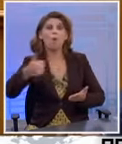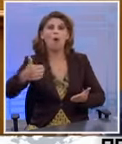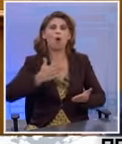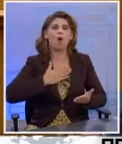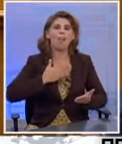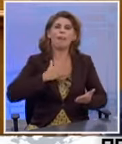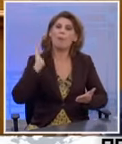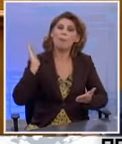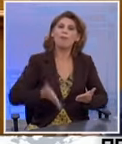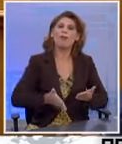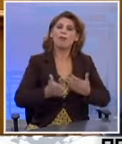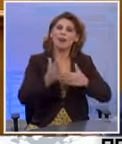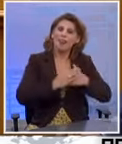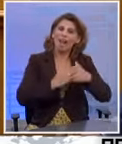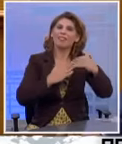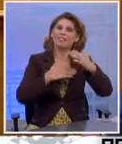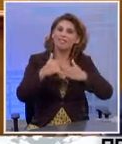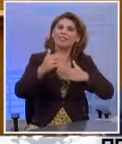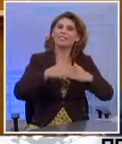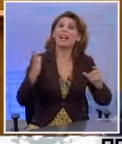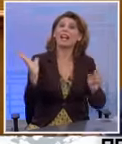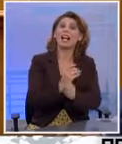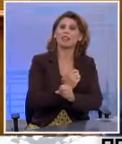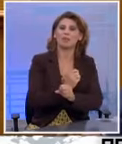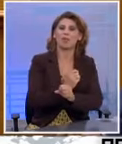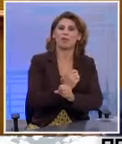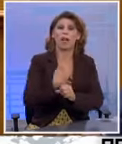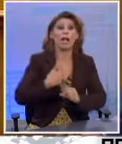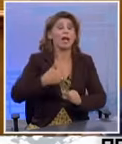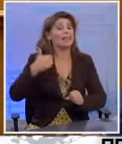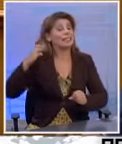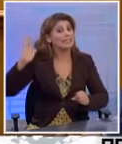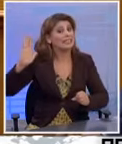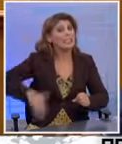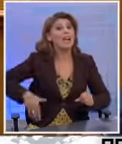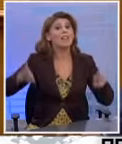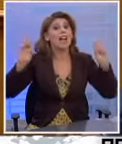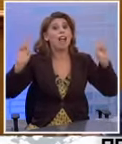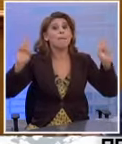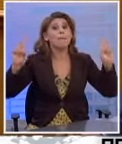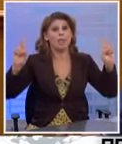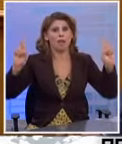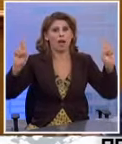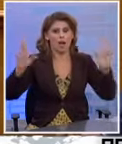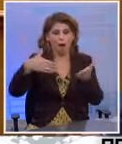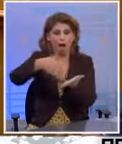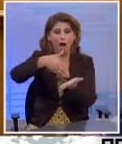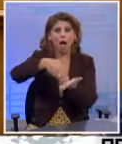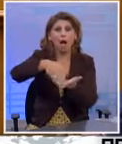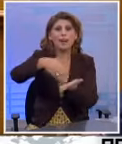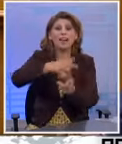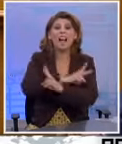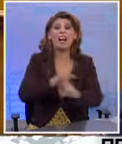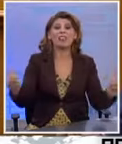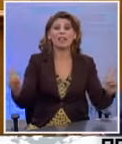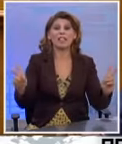βάλουμε ένα λιθαράκι και να τα καταφέρουμε. Ότι είμαστε η τελευταία ελπίδα για να καθαρίσει ο τόπος από την